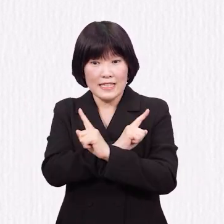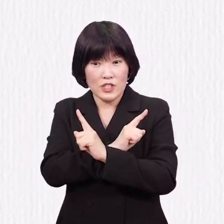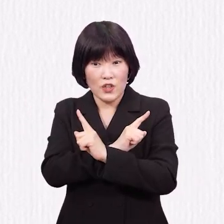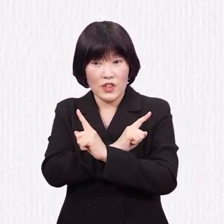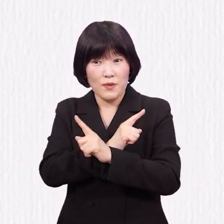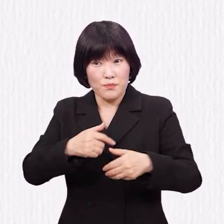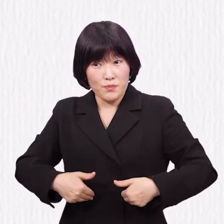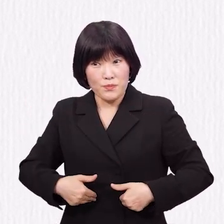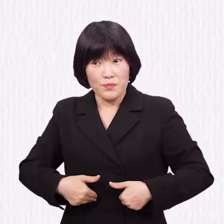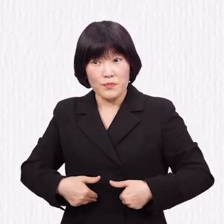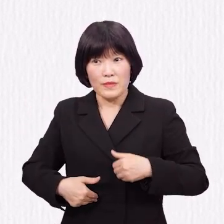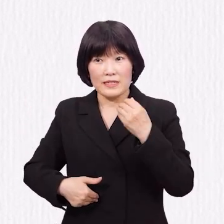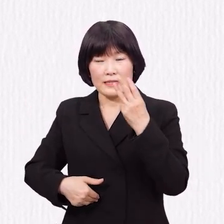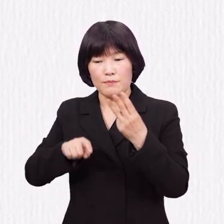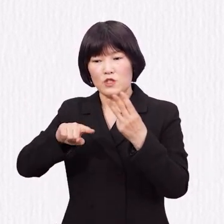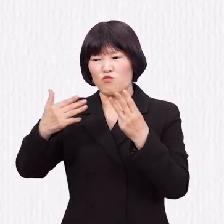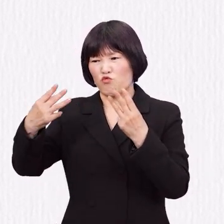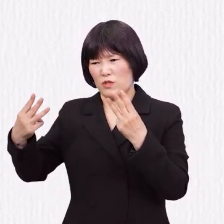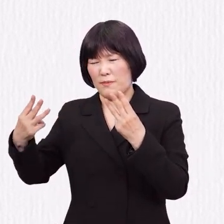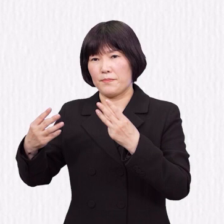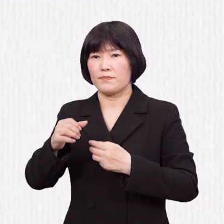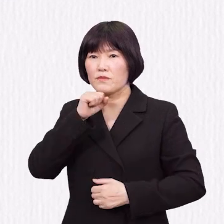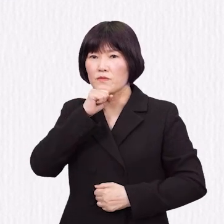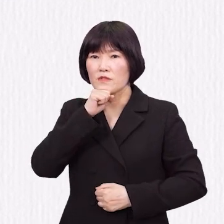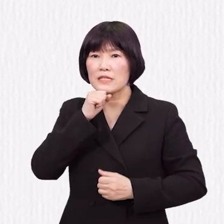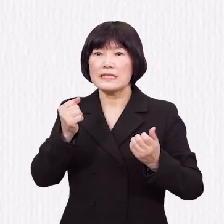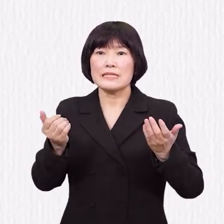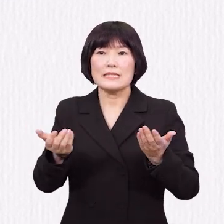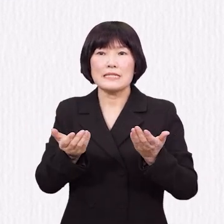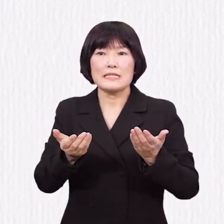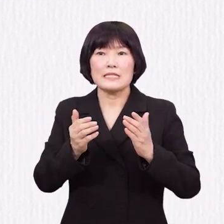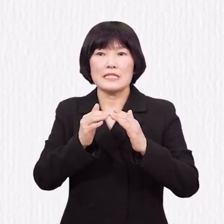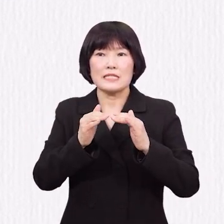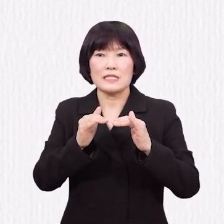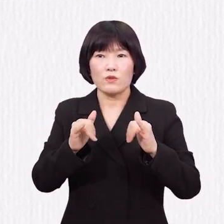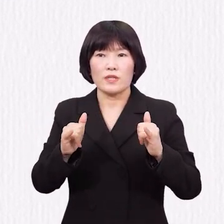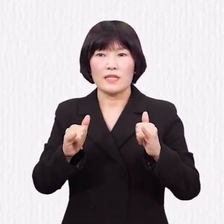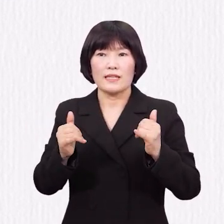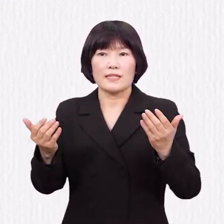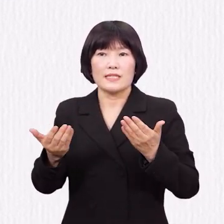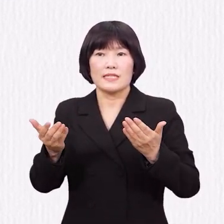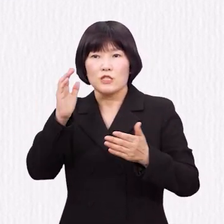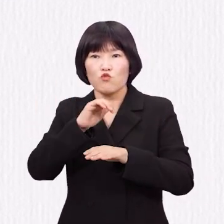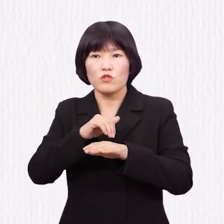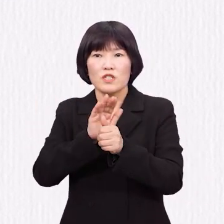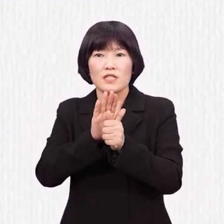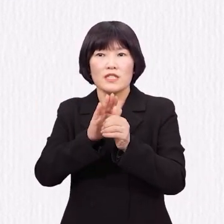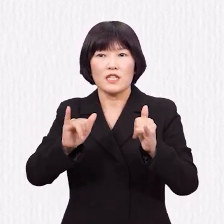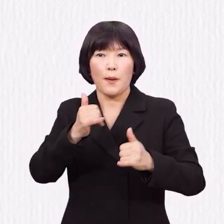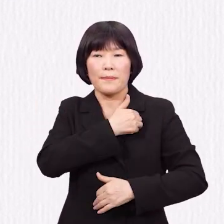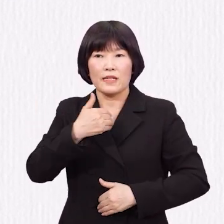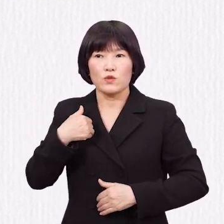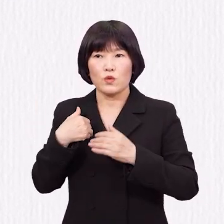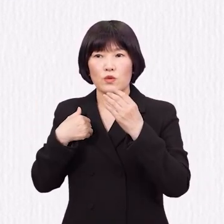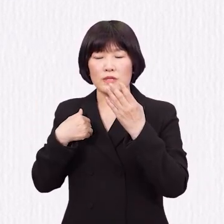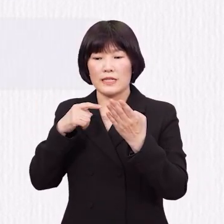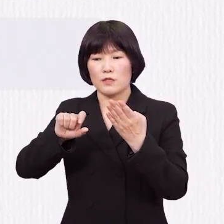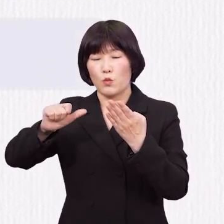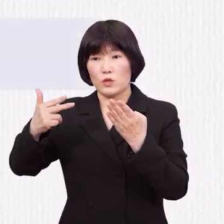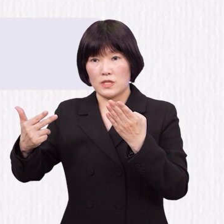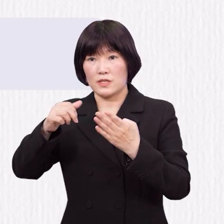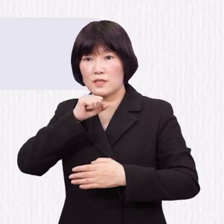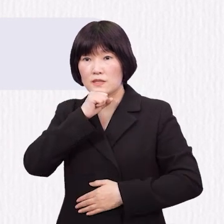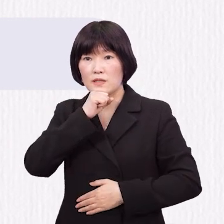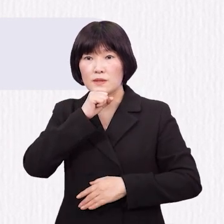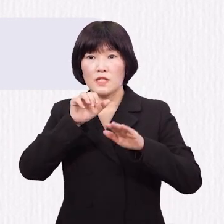개선에 기여하는가 3.93점, 직원이나 훈련 지원인에 대한 만족도 4.57점,